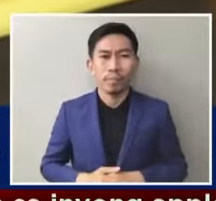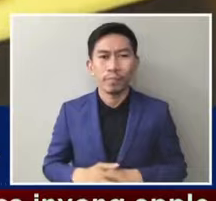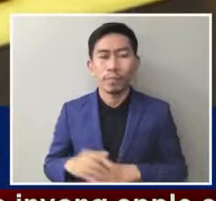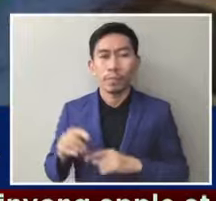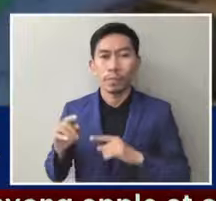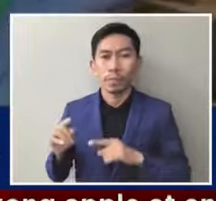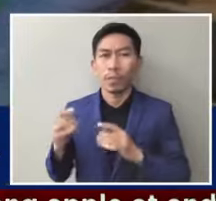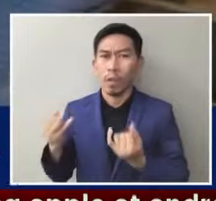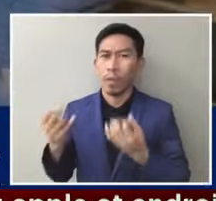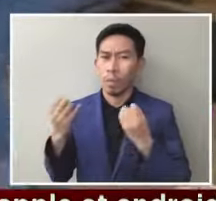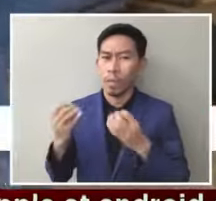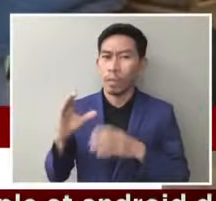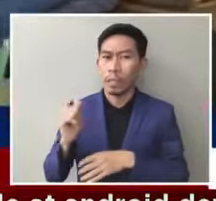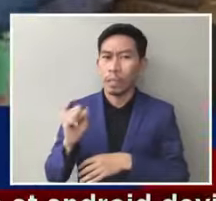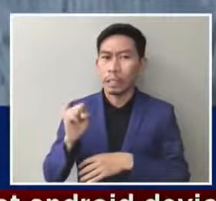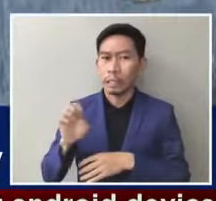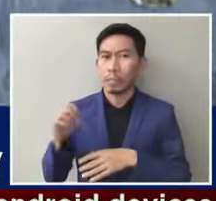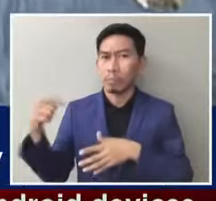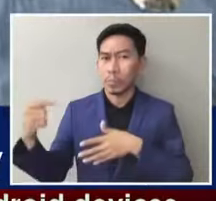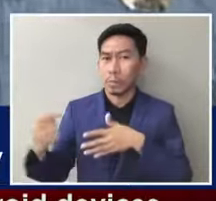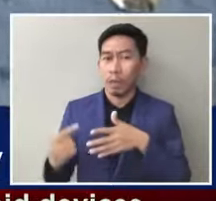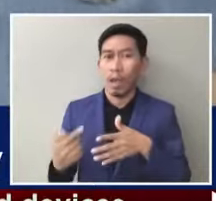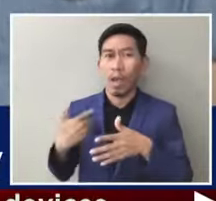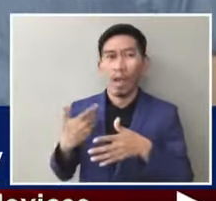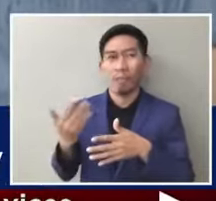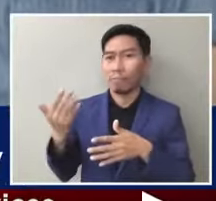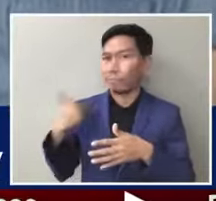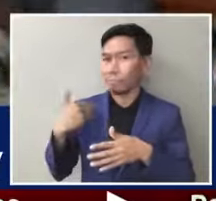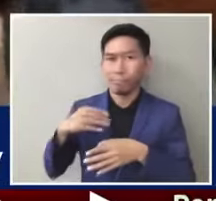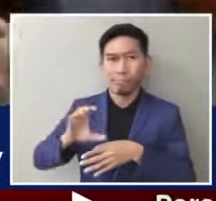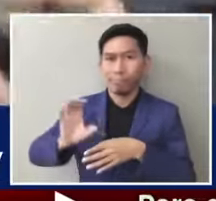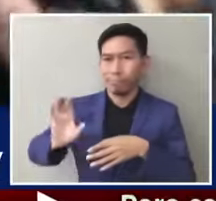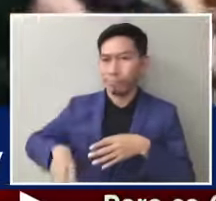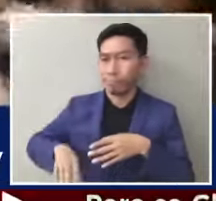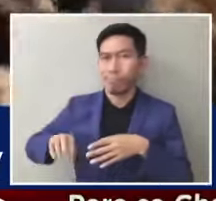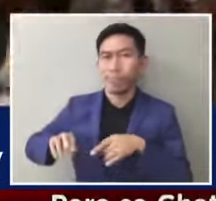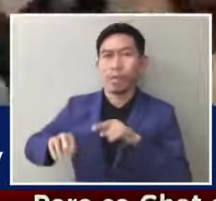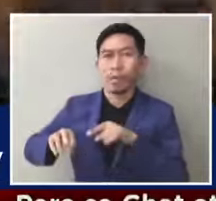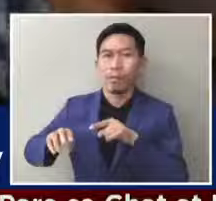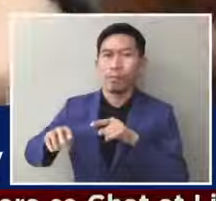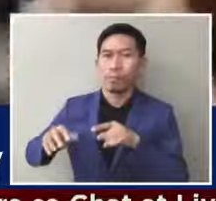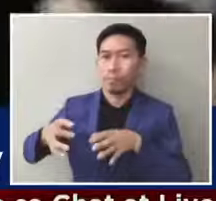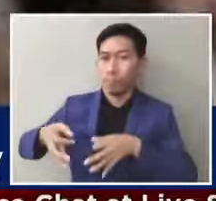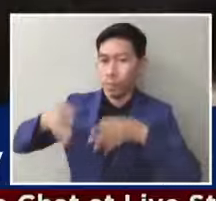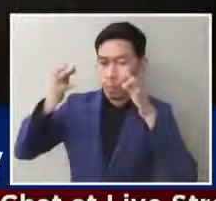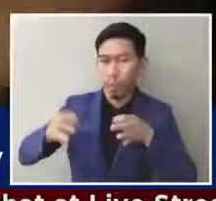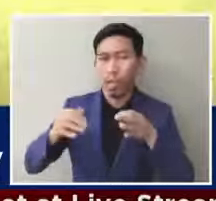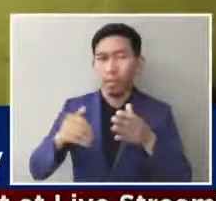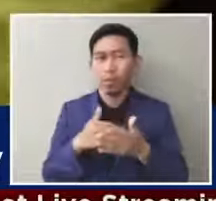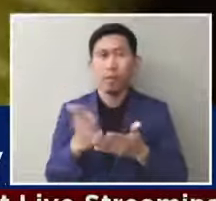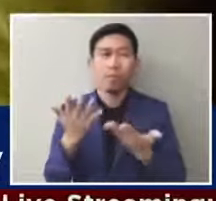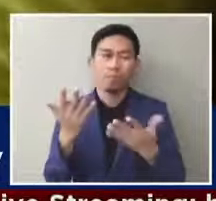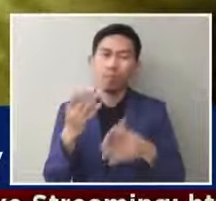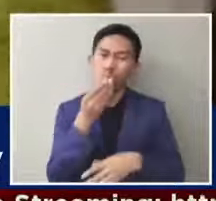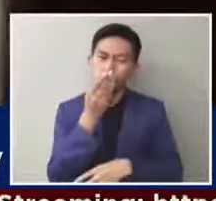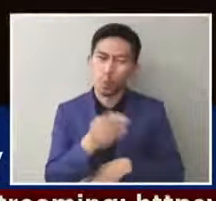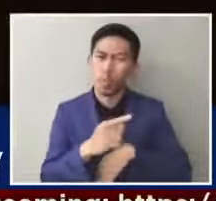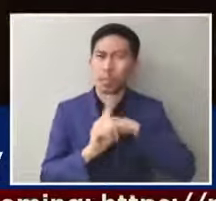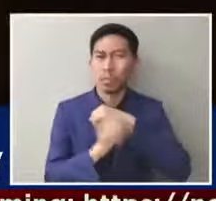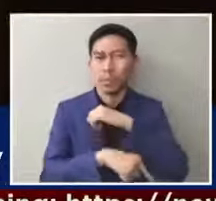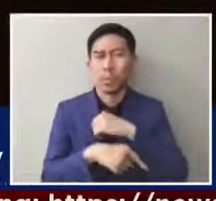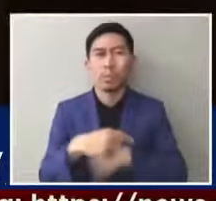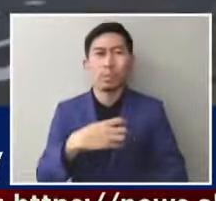drug war. At iilan pa lang ang nahahatulang may sala sa mga pulis na may kinalaman sa pagpatay.